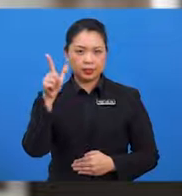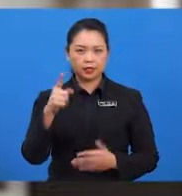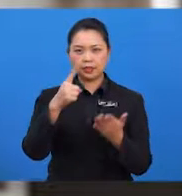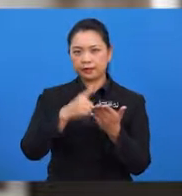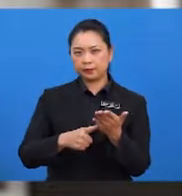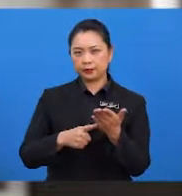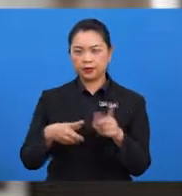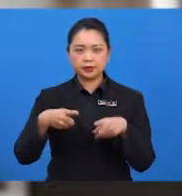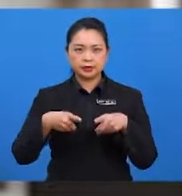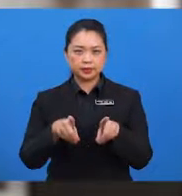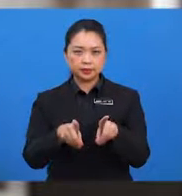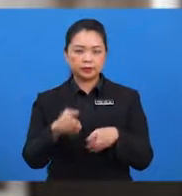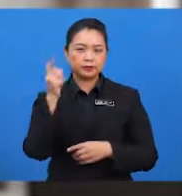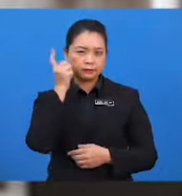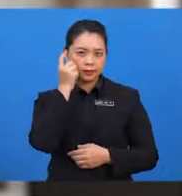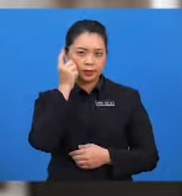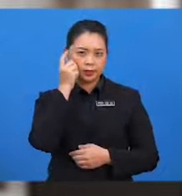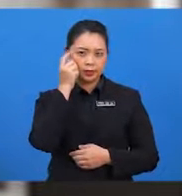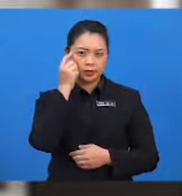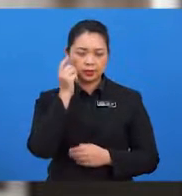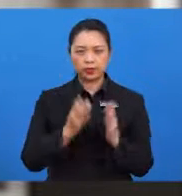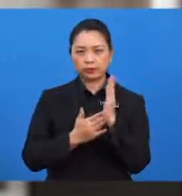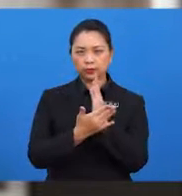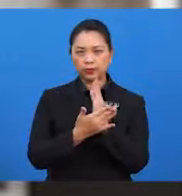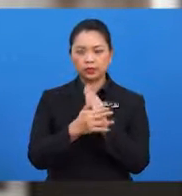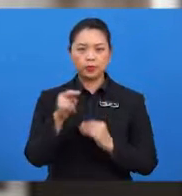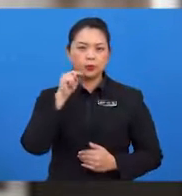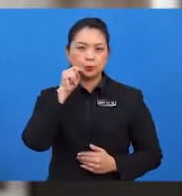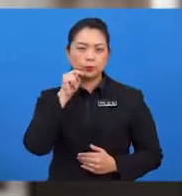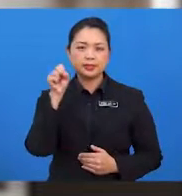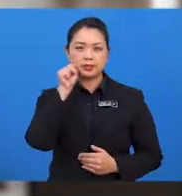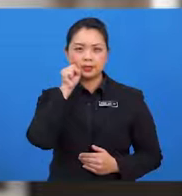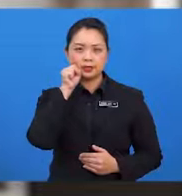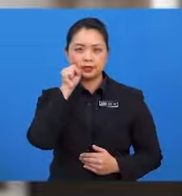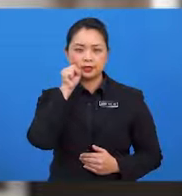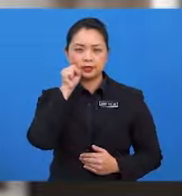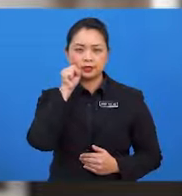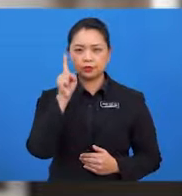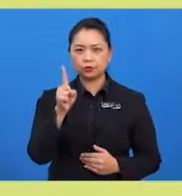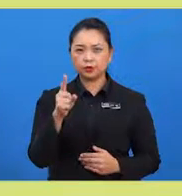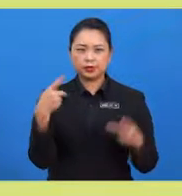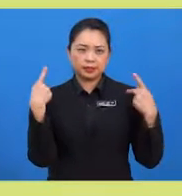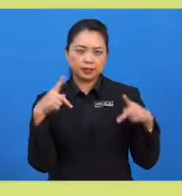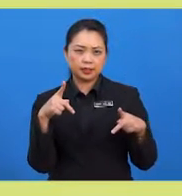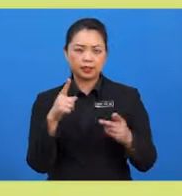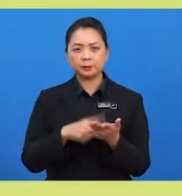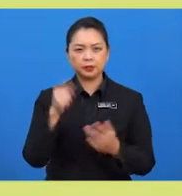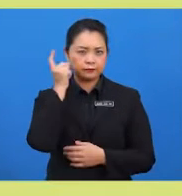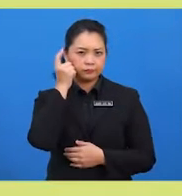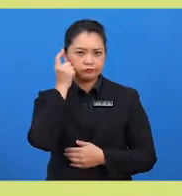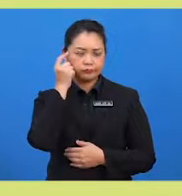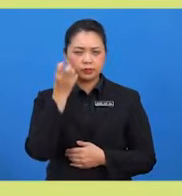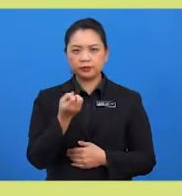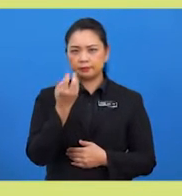yang sedang difikirkan oleh Puan Siti, pemilik butik Anggun Siti.